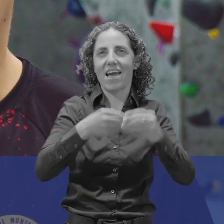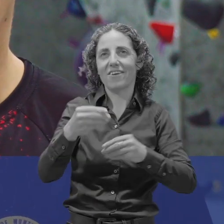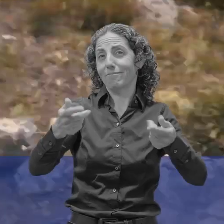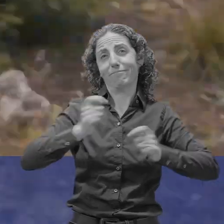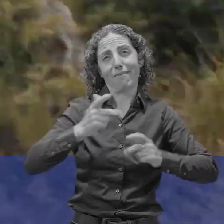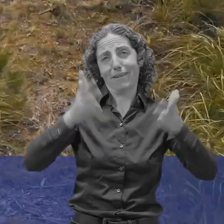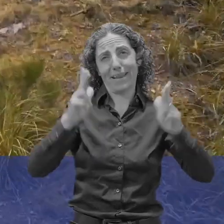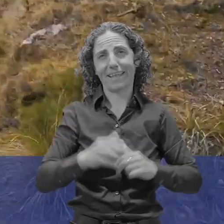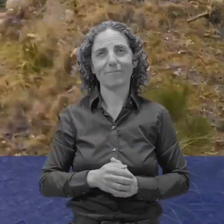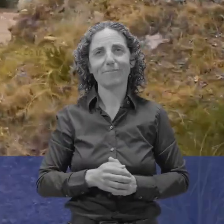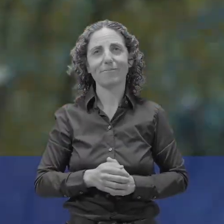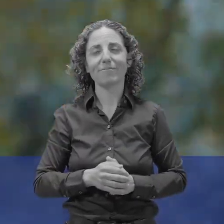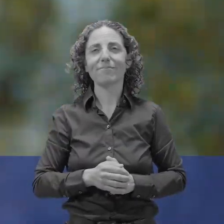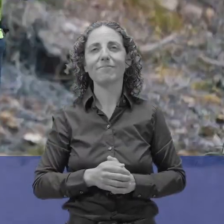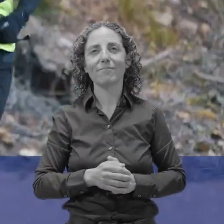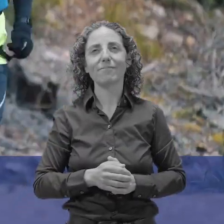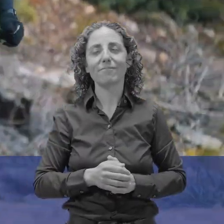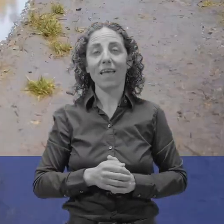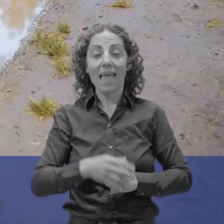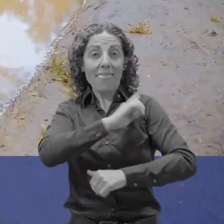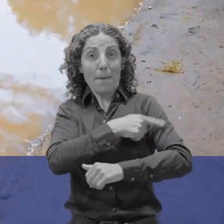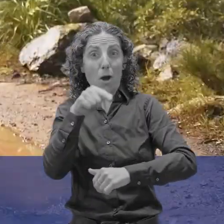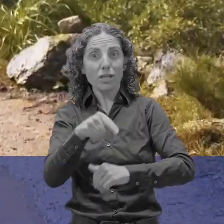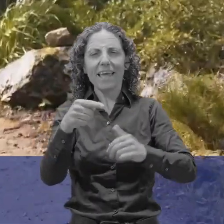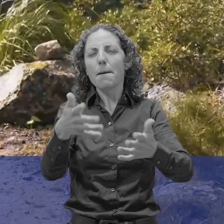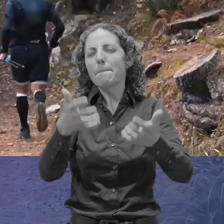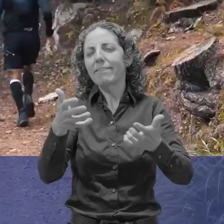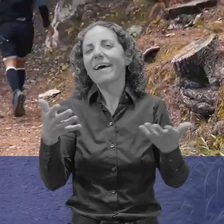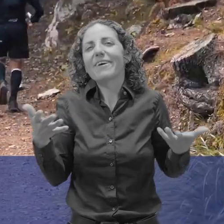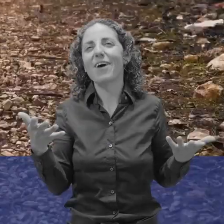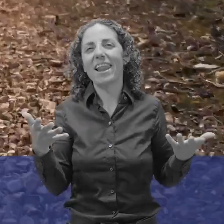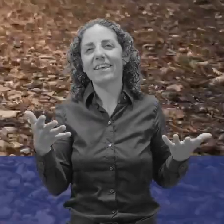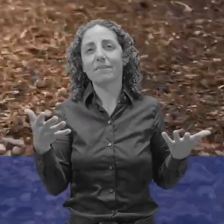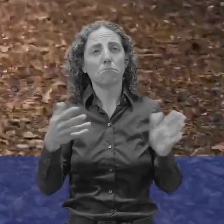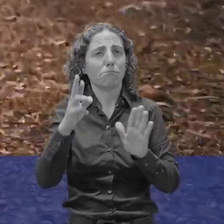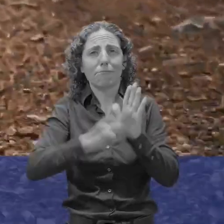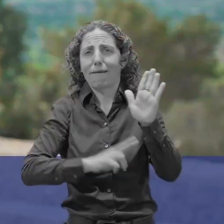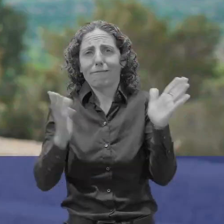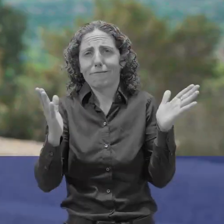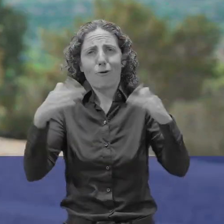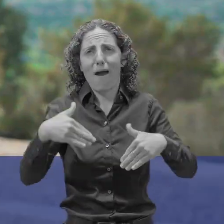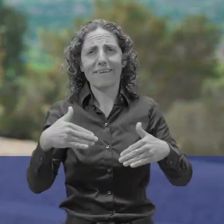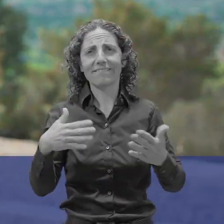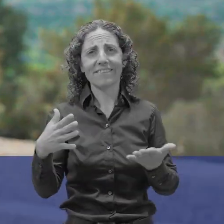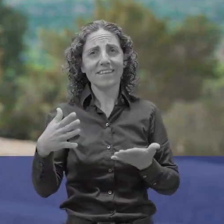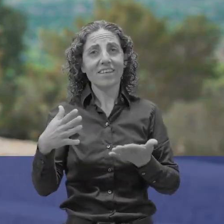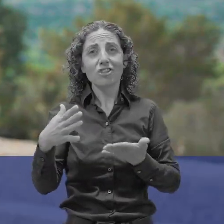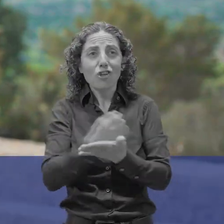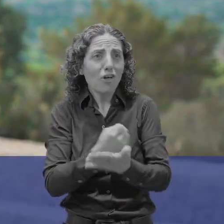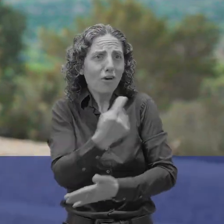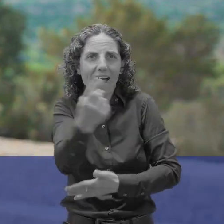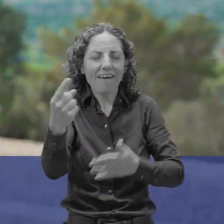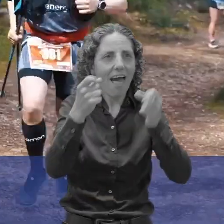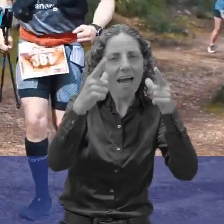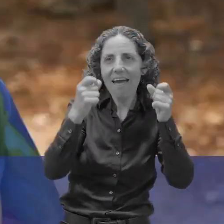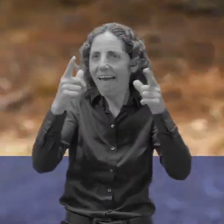l'escalada. L'avantatge que té el nostre esport és que no està res escrit, tot el descobreix cada